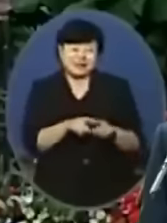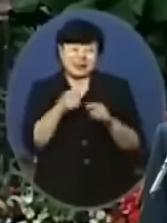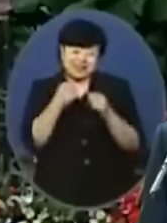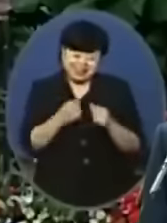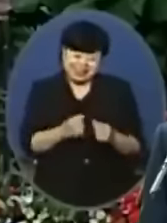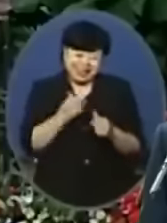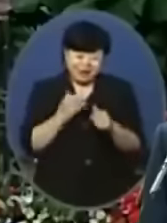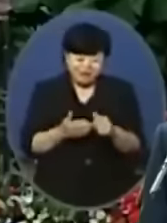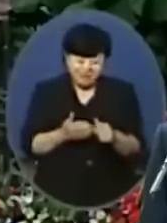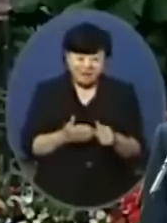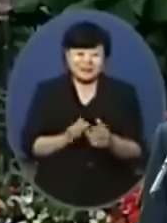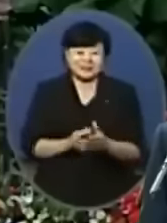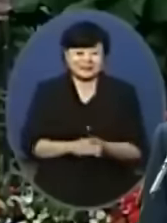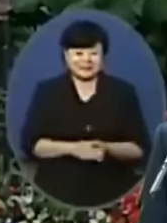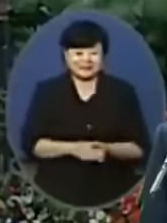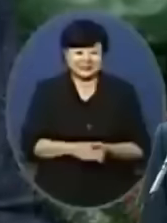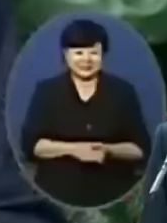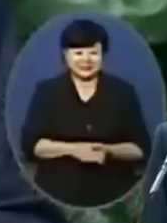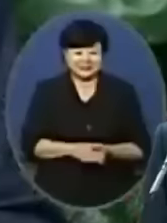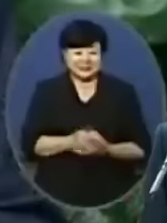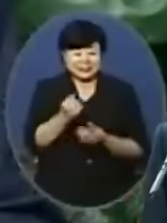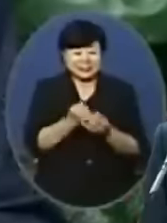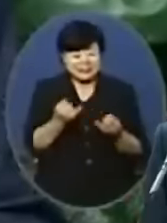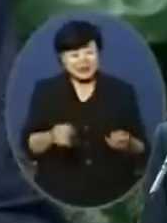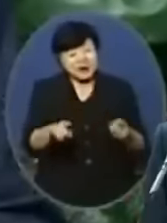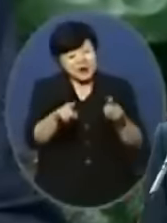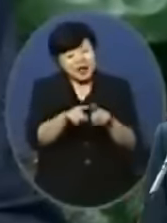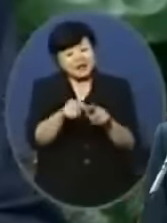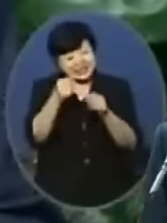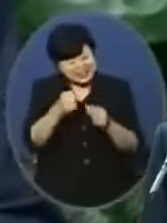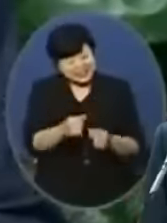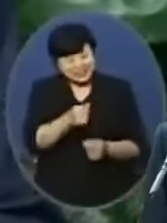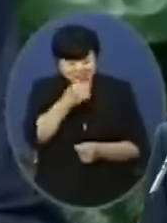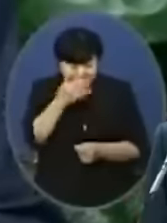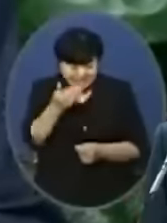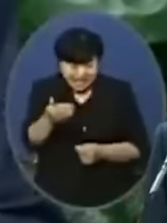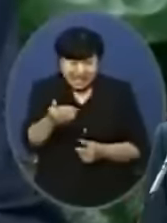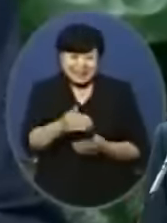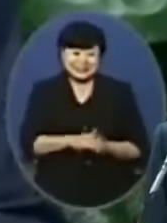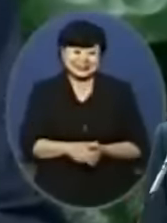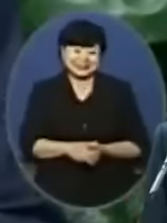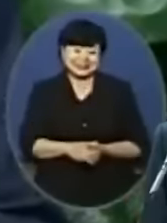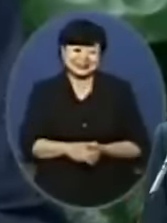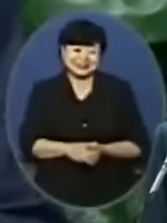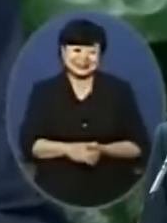계시지요. 우리 형제자매하고도 같이 있지 않아요?